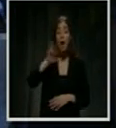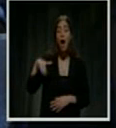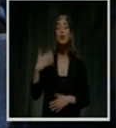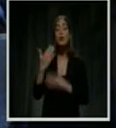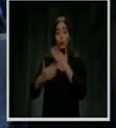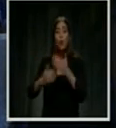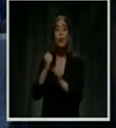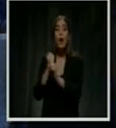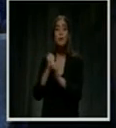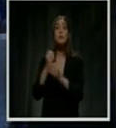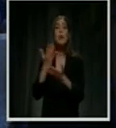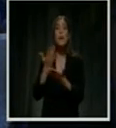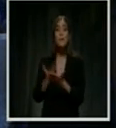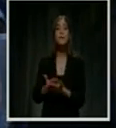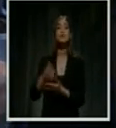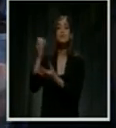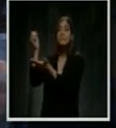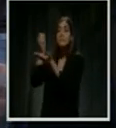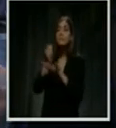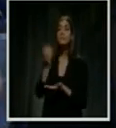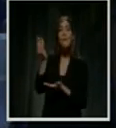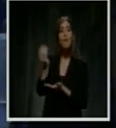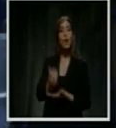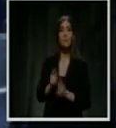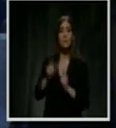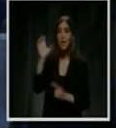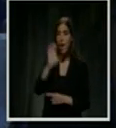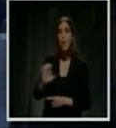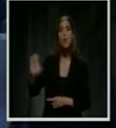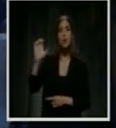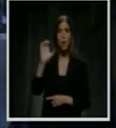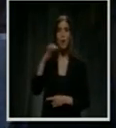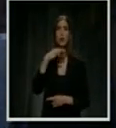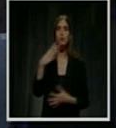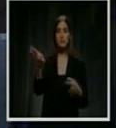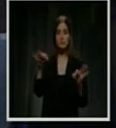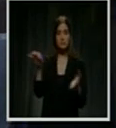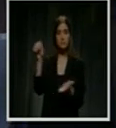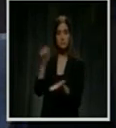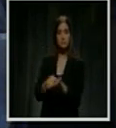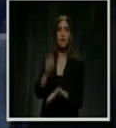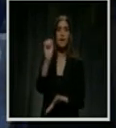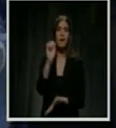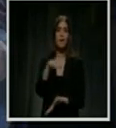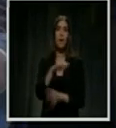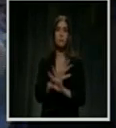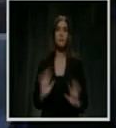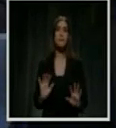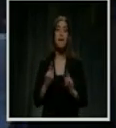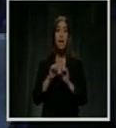fondi mhux biex jinġibu l-fondi fuq il-karta billi dawk il-fondi mbagħad jintużaw. U jiġu assorbiti sew, tafu